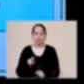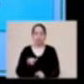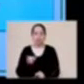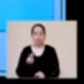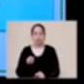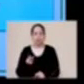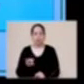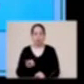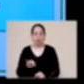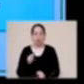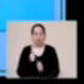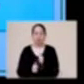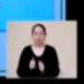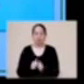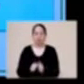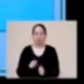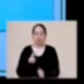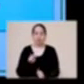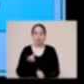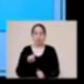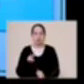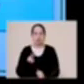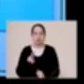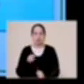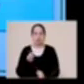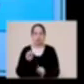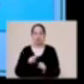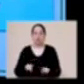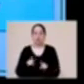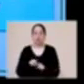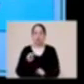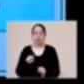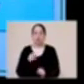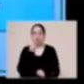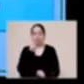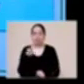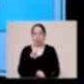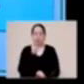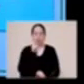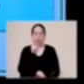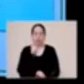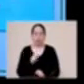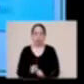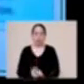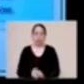пауками, в частности каракуртами, а также может питаться мелкими птицами.